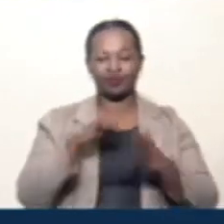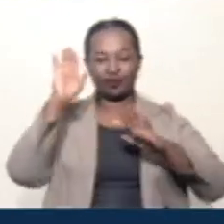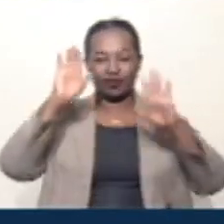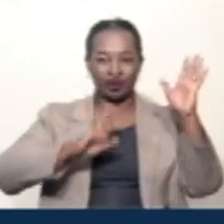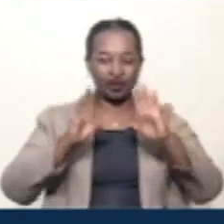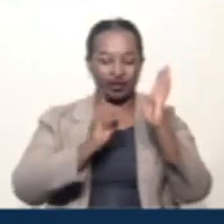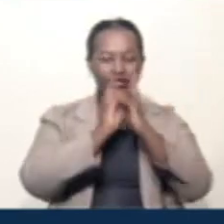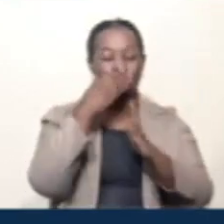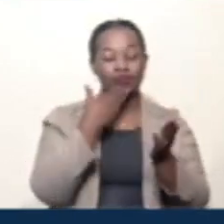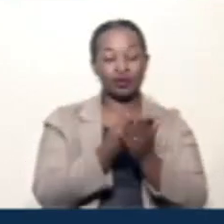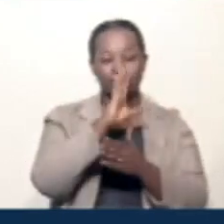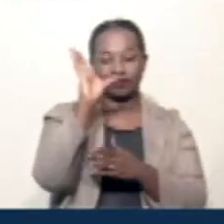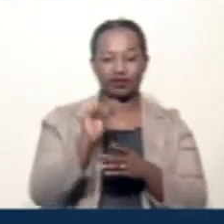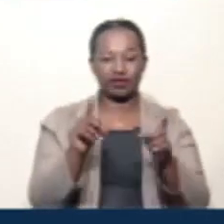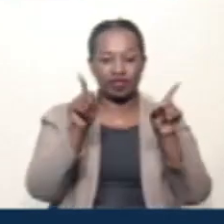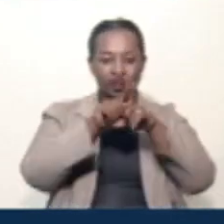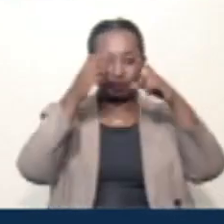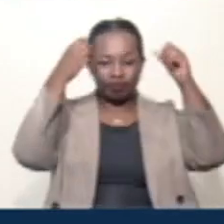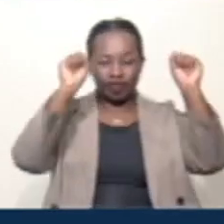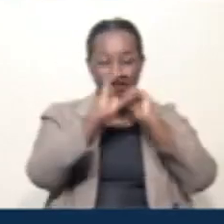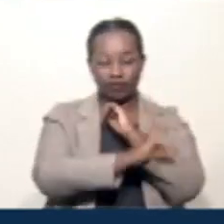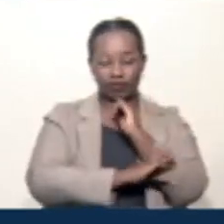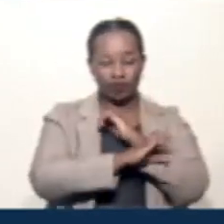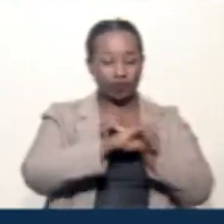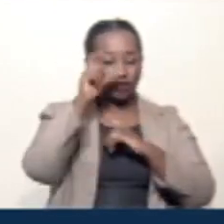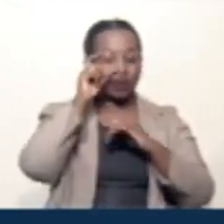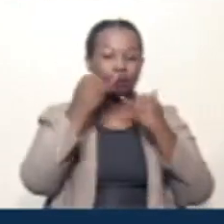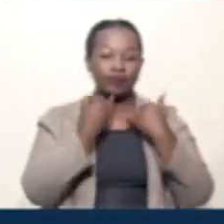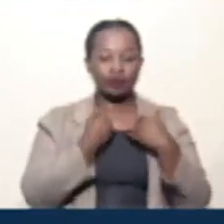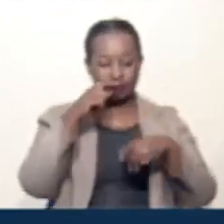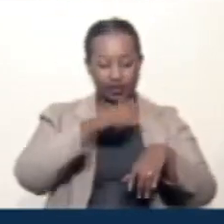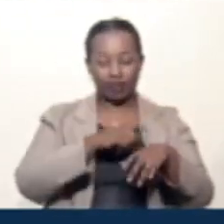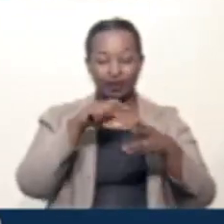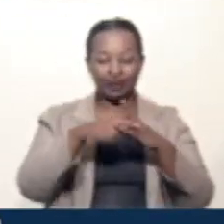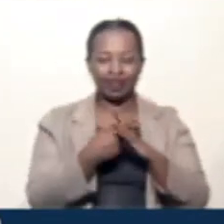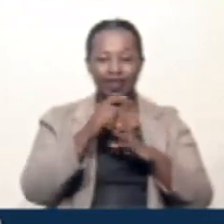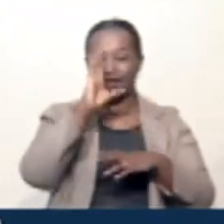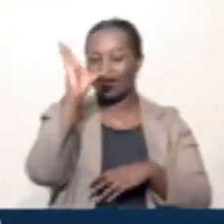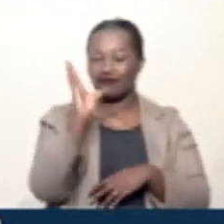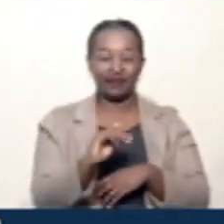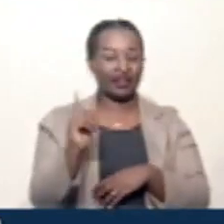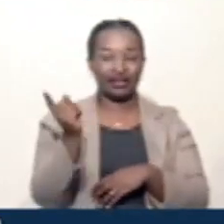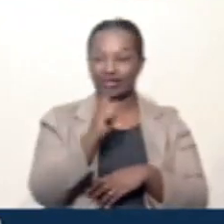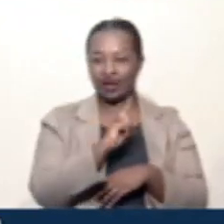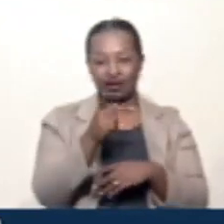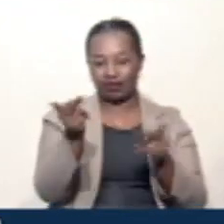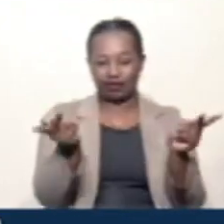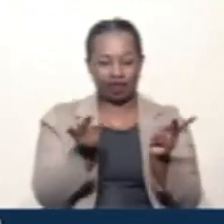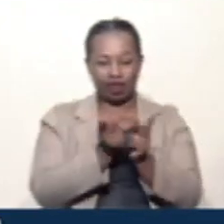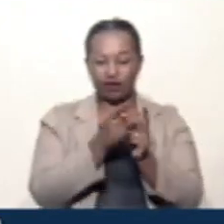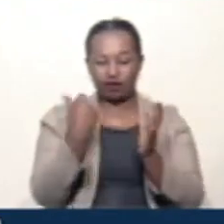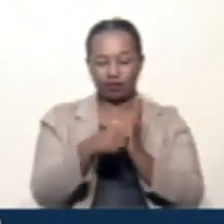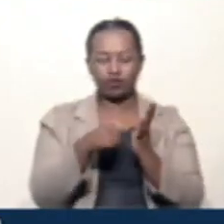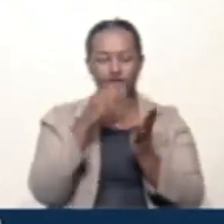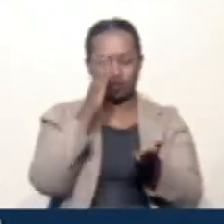rya Afrika nkuko nyakubahwa Perezida wa Repubulika y'u Rwanda Paul Kagame yabitubwiye mu ntangiriro Afrika si umugabane w'ibibazo nubwo tubifite